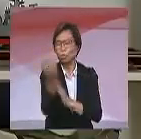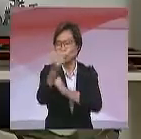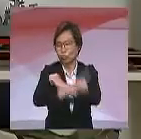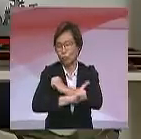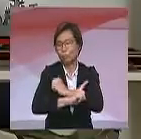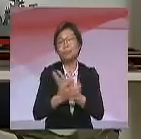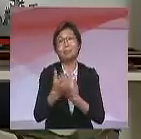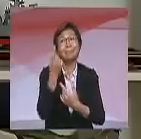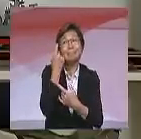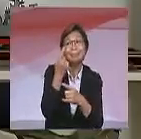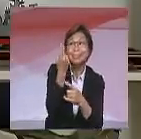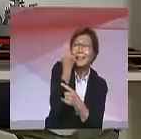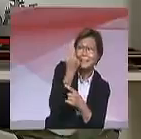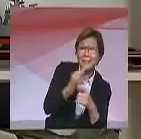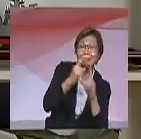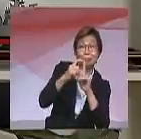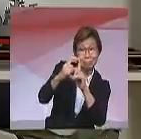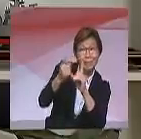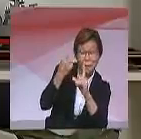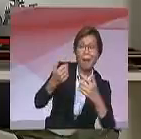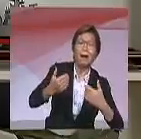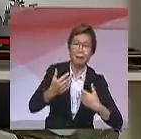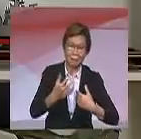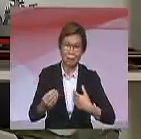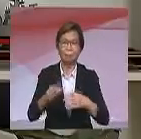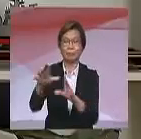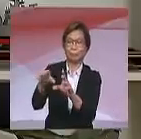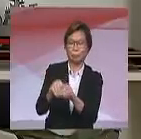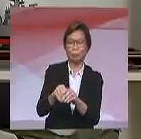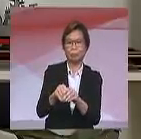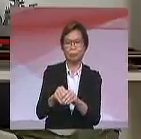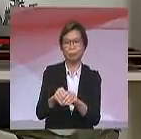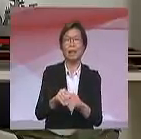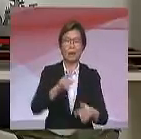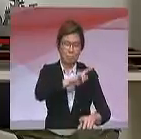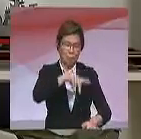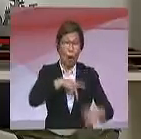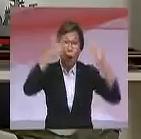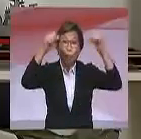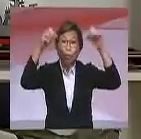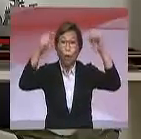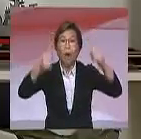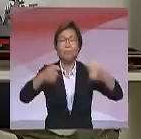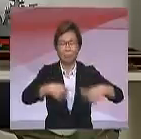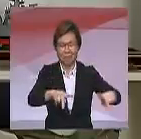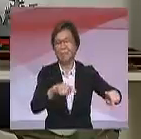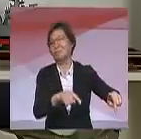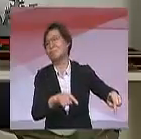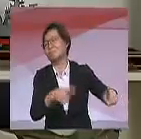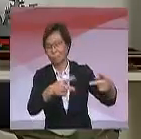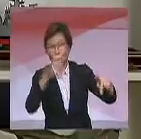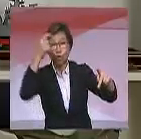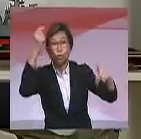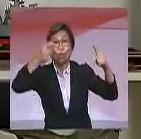saya sebutkan tadi, malah ianya juga melibatkan pemilik-pemilik premis yang juga akan diambil